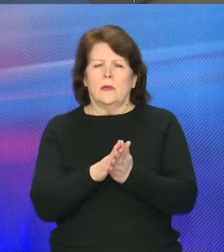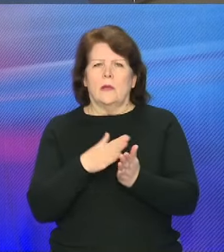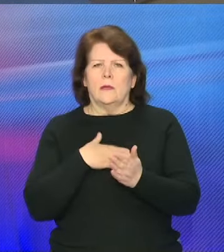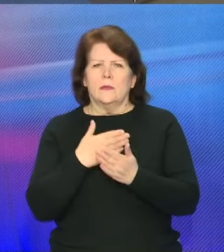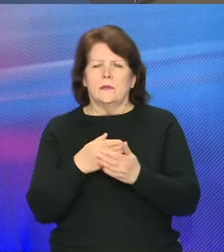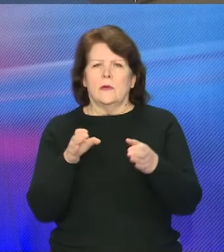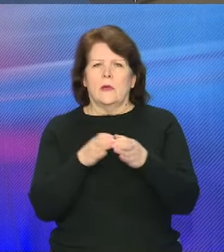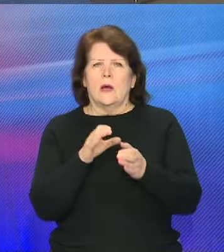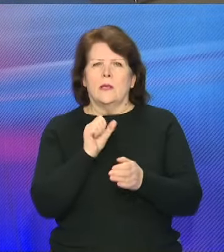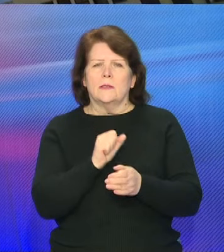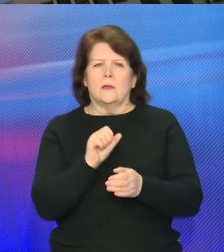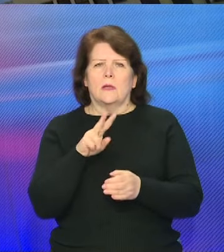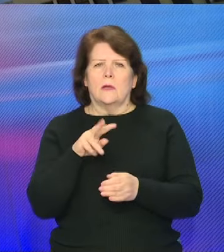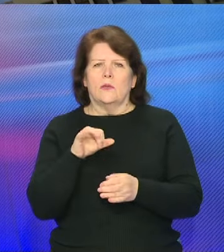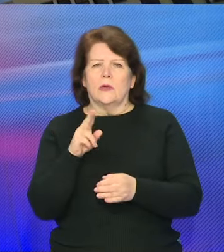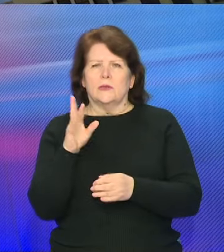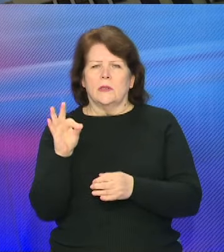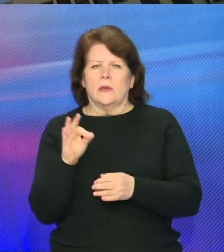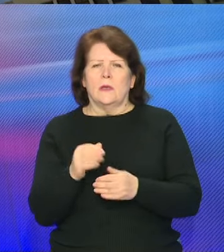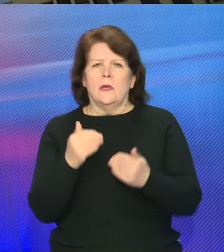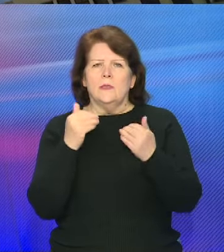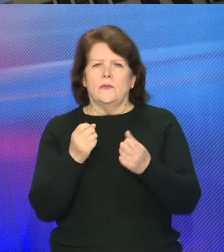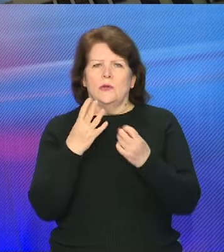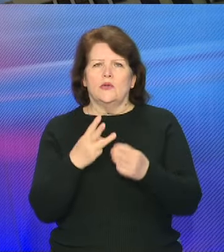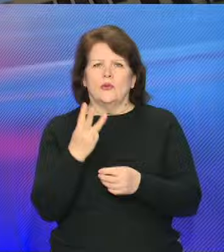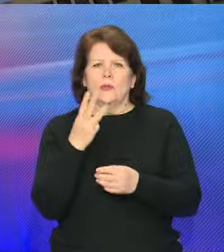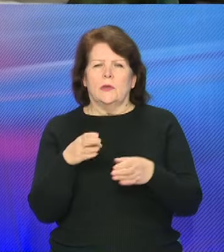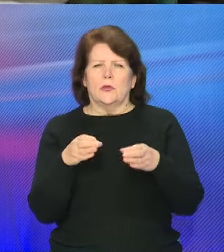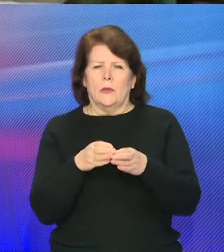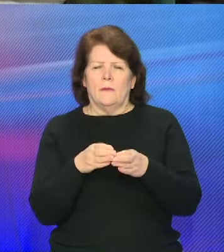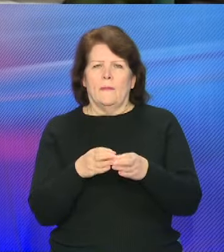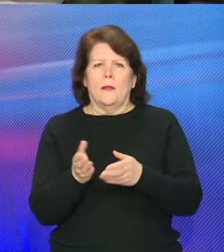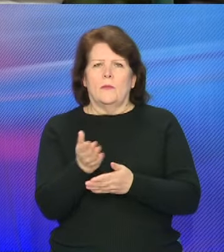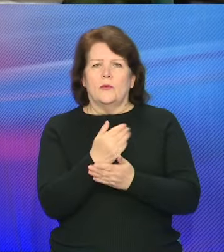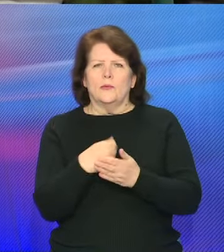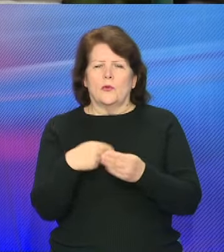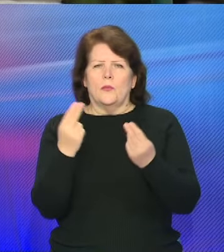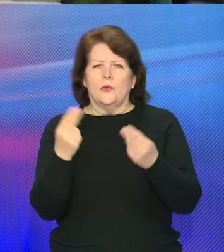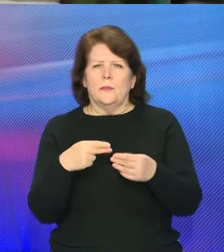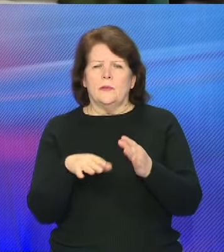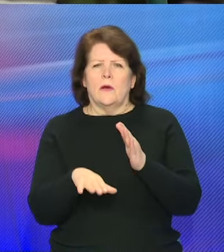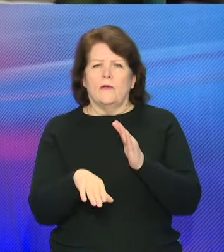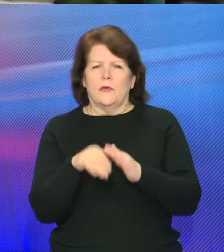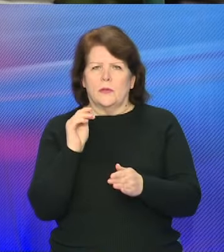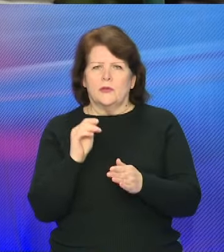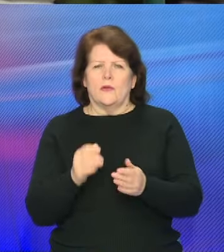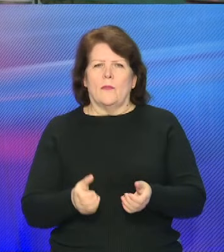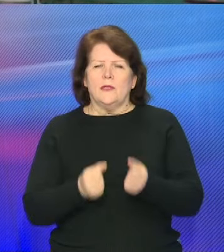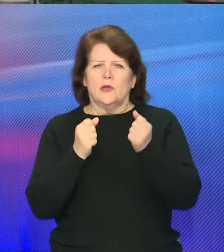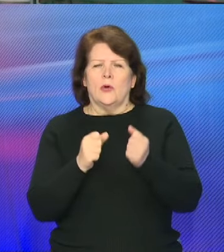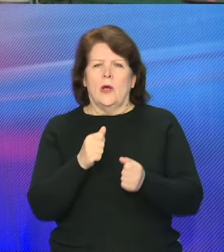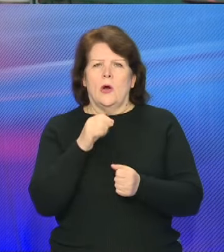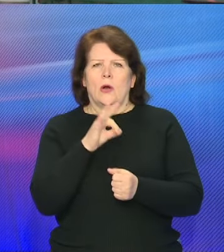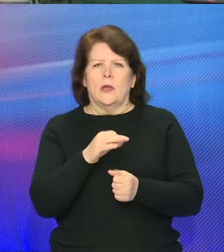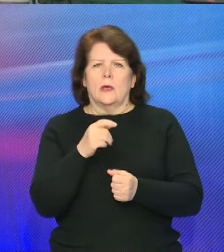инициативная группа Александра Лукашенко. Сегодня еще три. По сбору подписов выборщиков у подтримку Олега Гайдукевича,